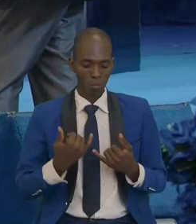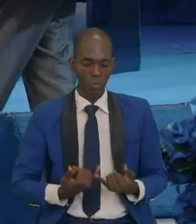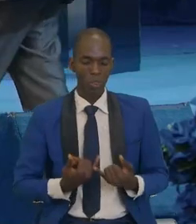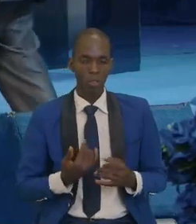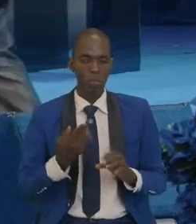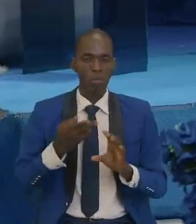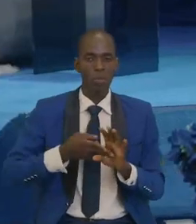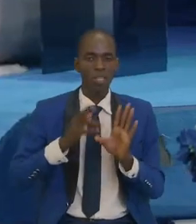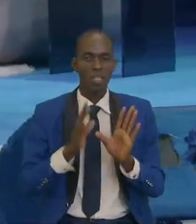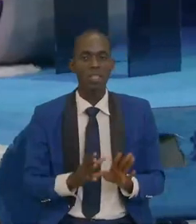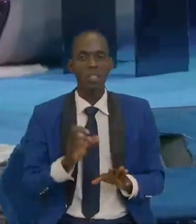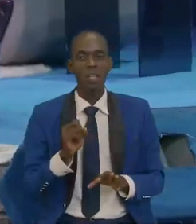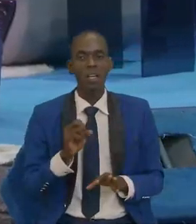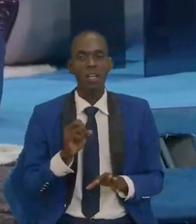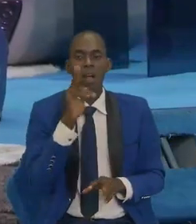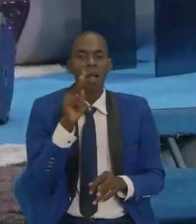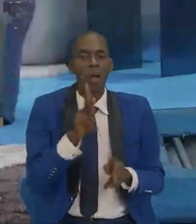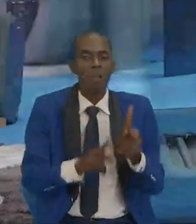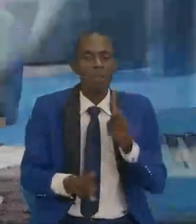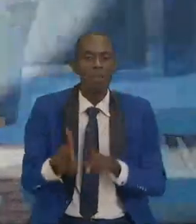connus vous arriveront.